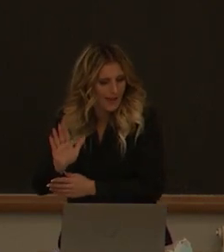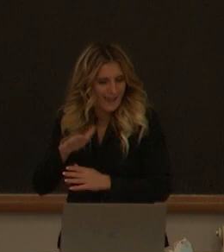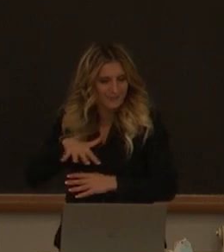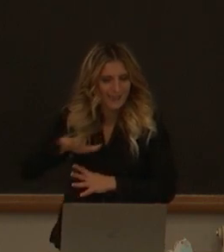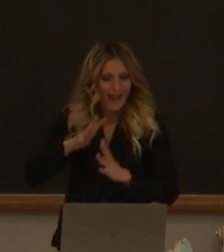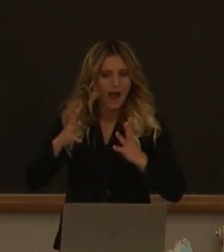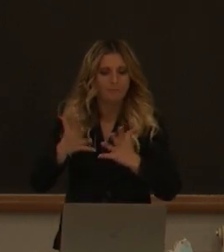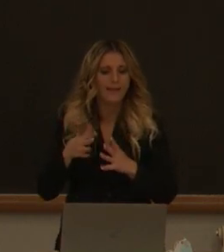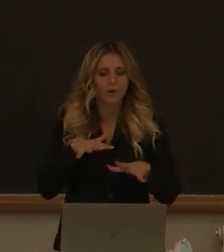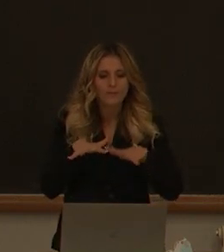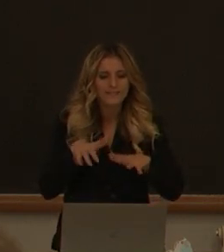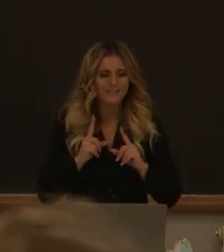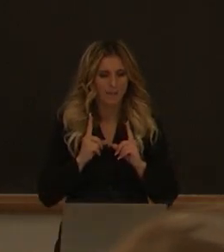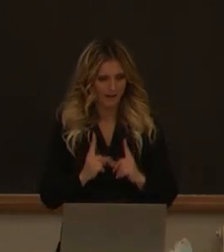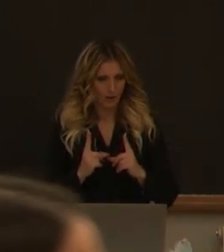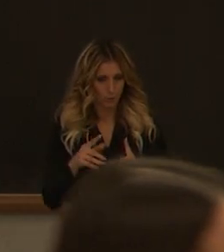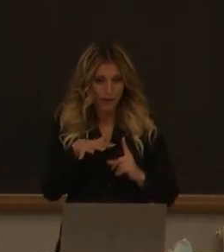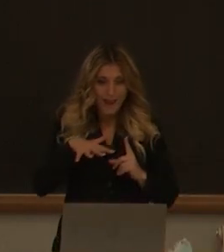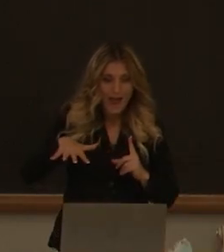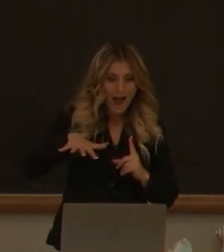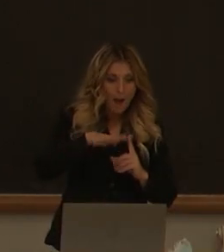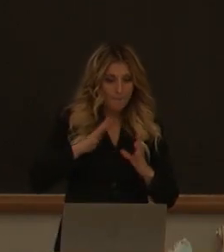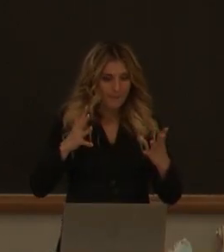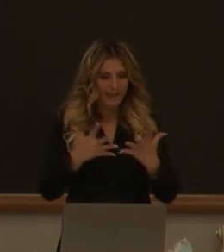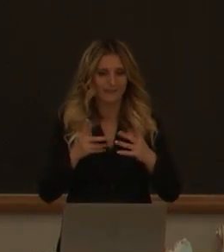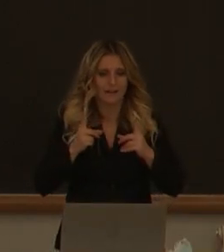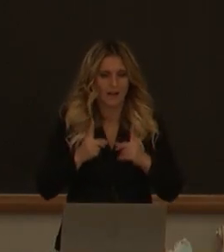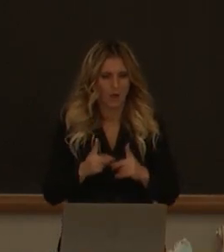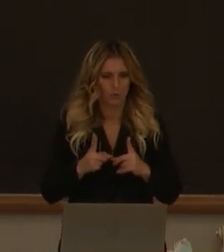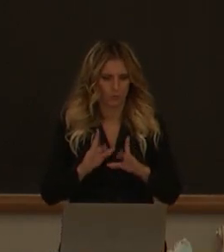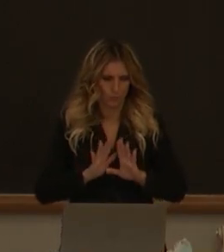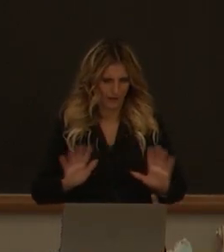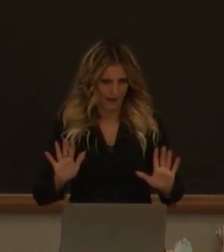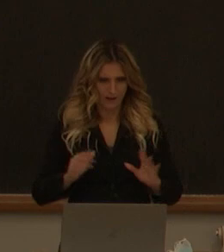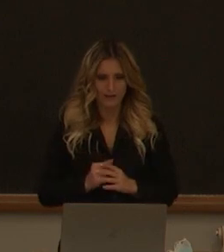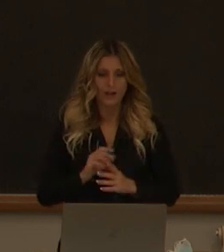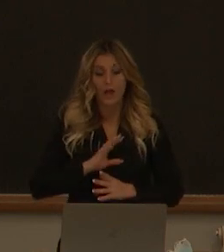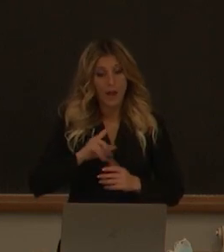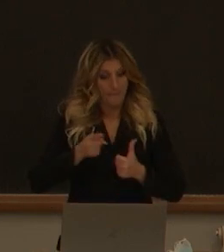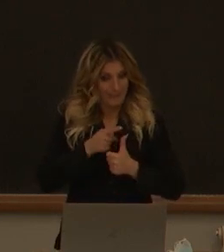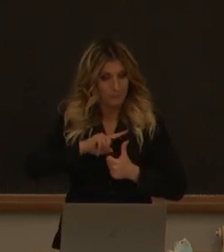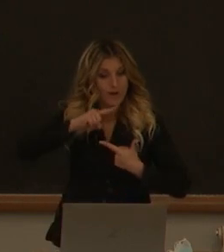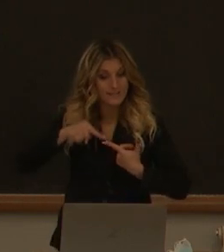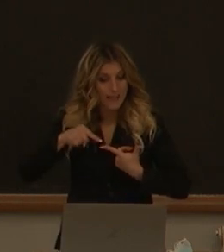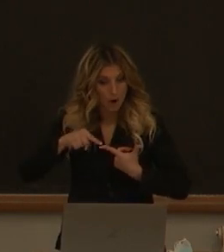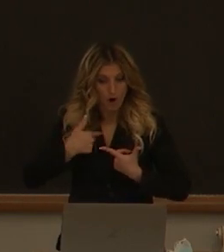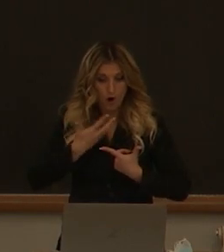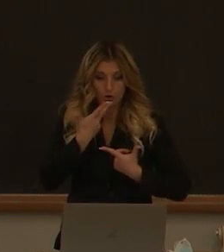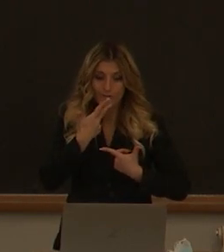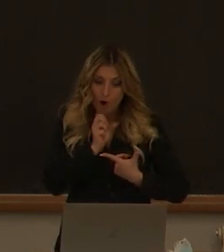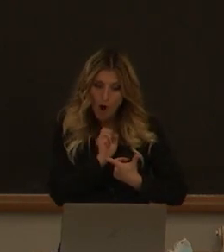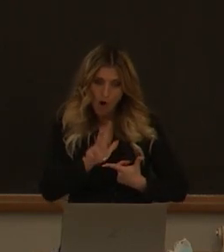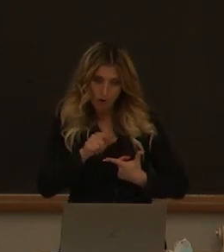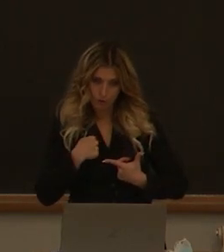di ecosistemi naturali. Quindi è un ambiente naturale in senso stretto. L'altra precisazione, diciamo, che